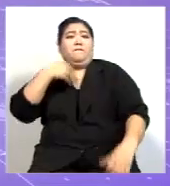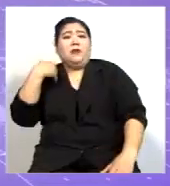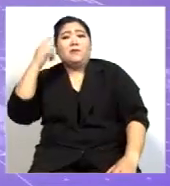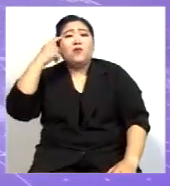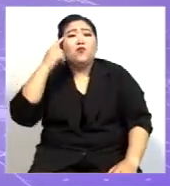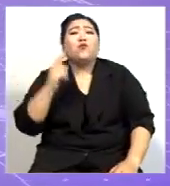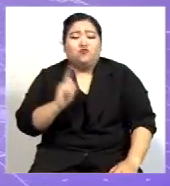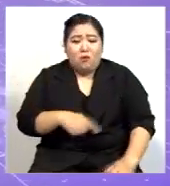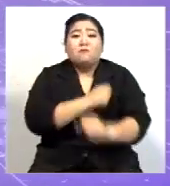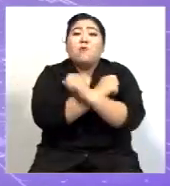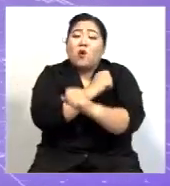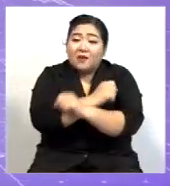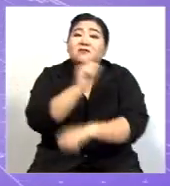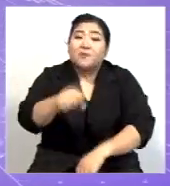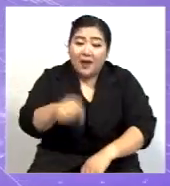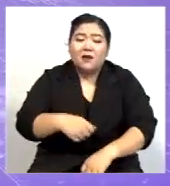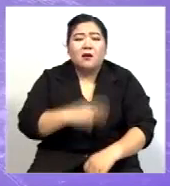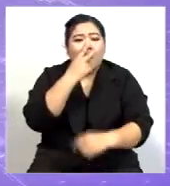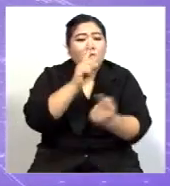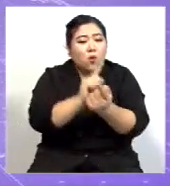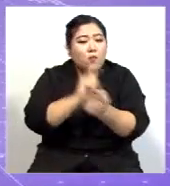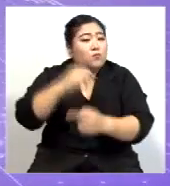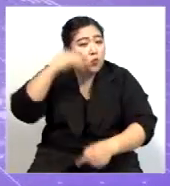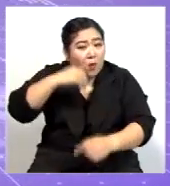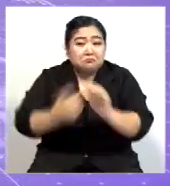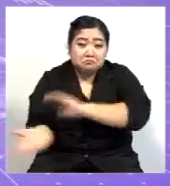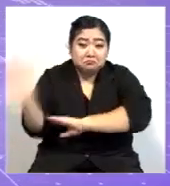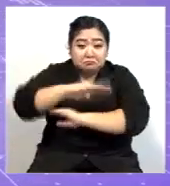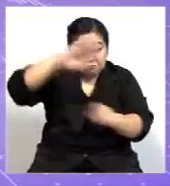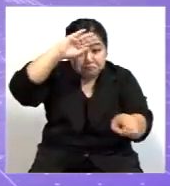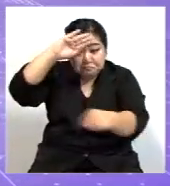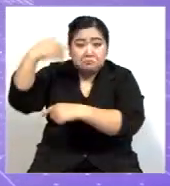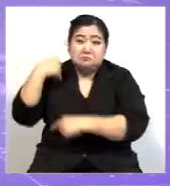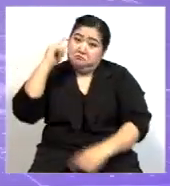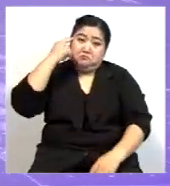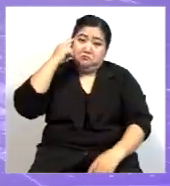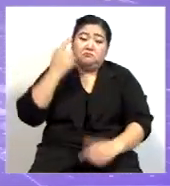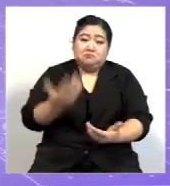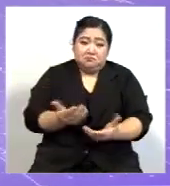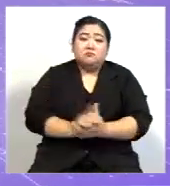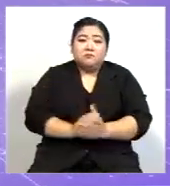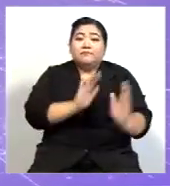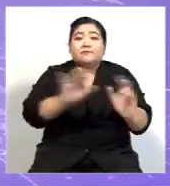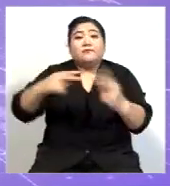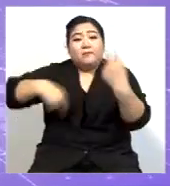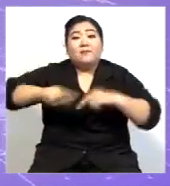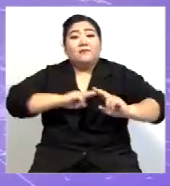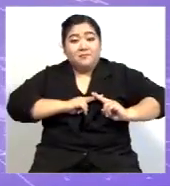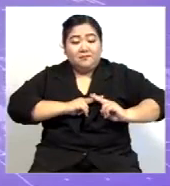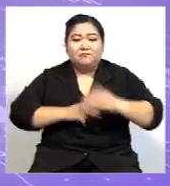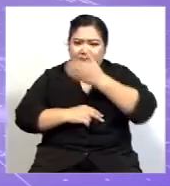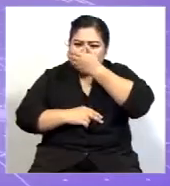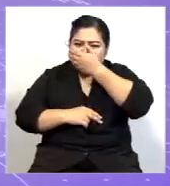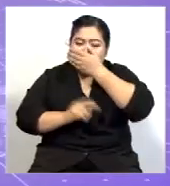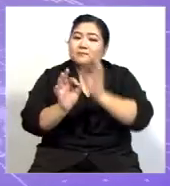ถึงเราก็ไม่รู้ว่าคนที่เราต้องเจอในแต่ละวันในตลอดทั้งวันเนี่ยเขาปลอดภัยมากน้อยขนาดไหน นี่นะคะดูแลตัวเองได้แต่ว่าหน้ากากผ้า